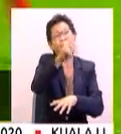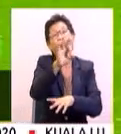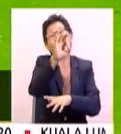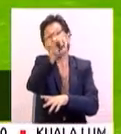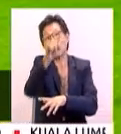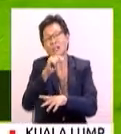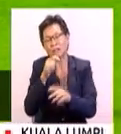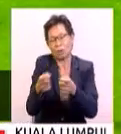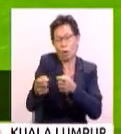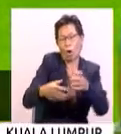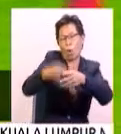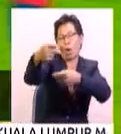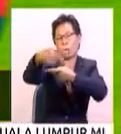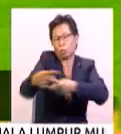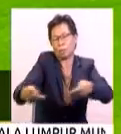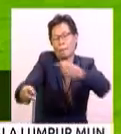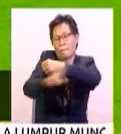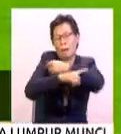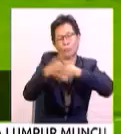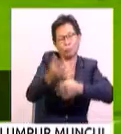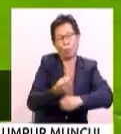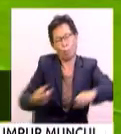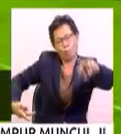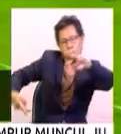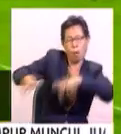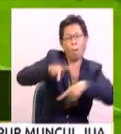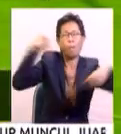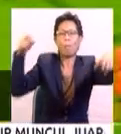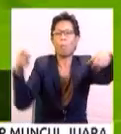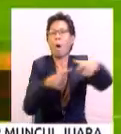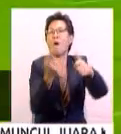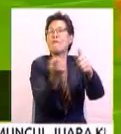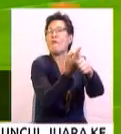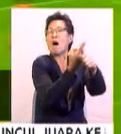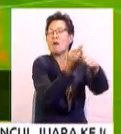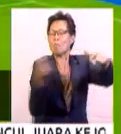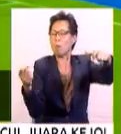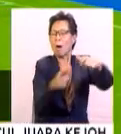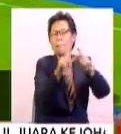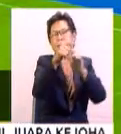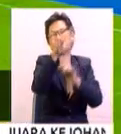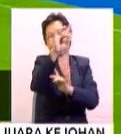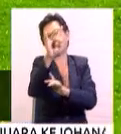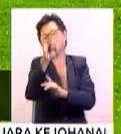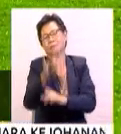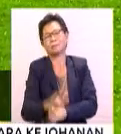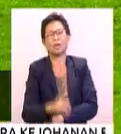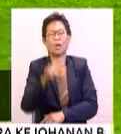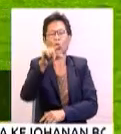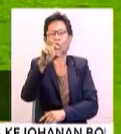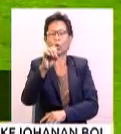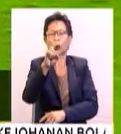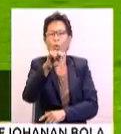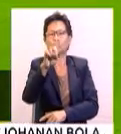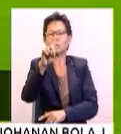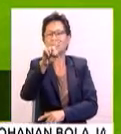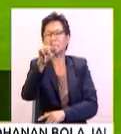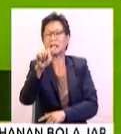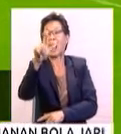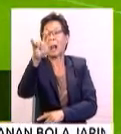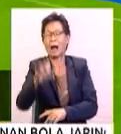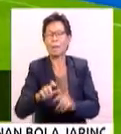tidak dikawal di luar kotak penalti berjaya merembat masuk gol pendahuluan pada minit ke-8. Gonzalo Cabrera meletakkan